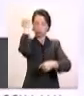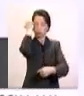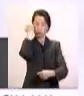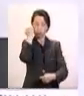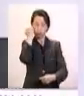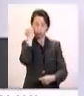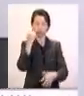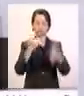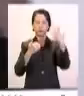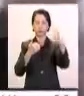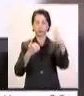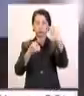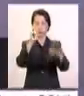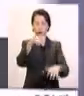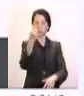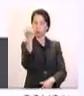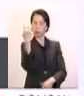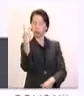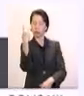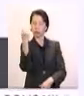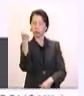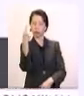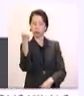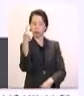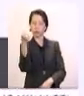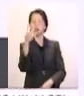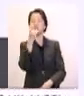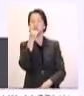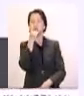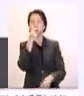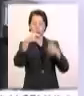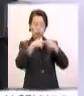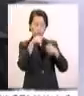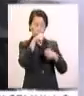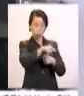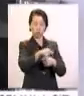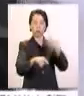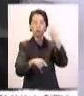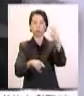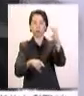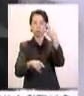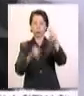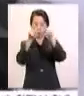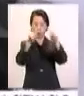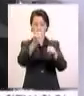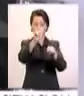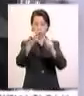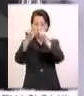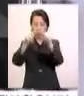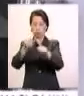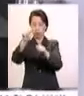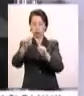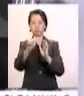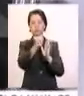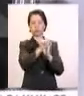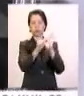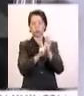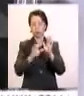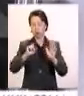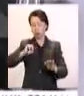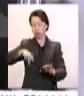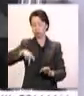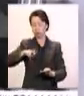kes. 15 November lalu, Datin Sri Rosmah didakwa mengikut Seksyen 16A Akta